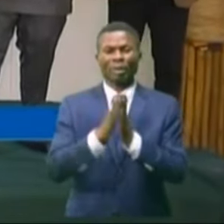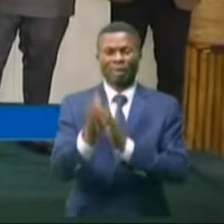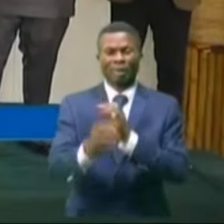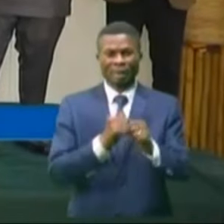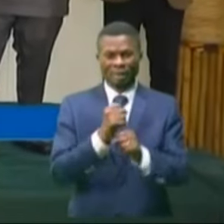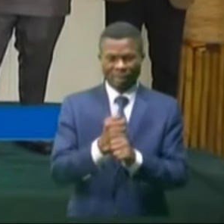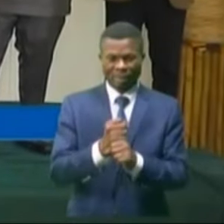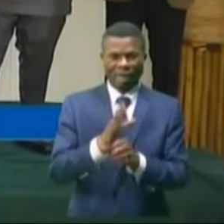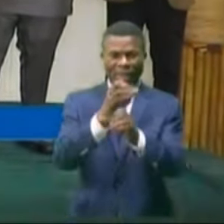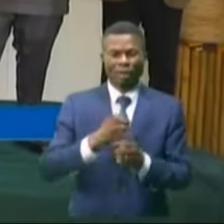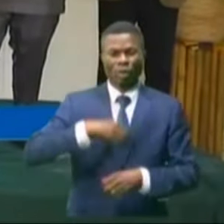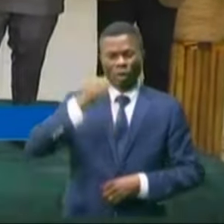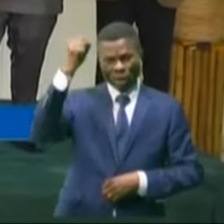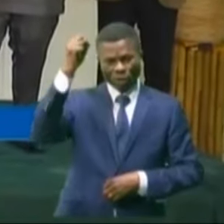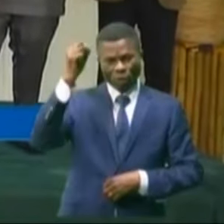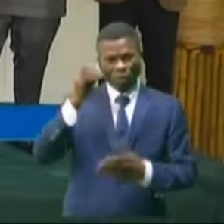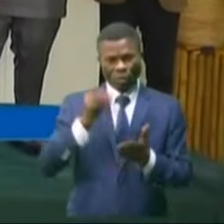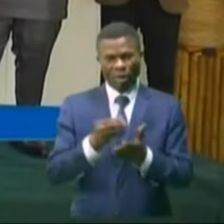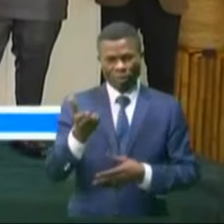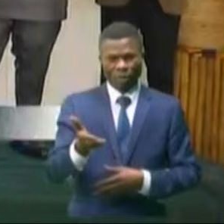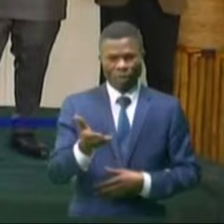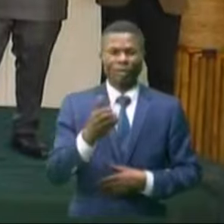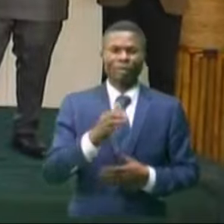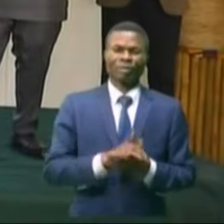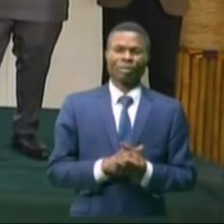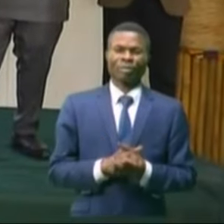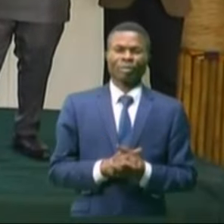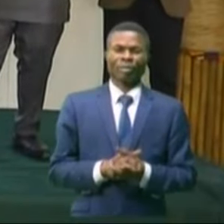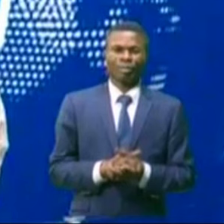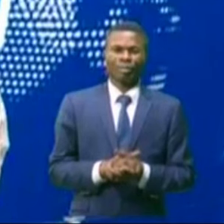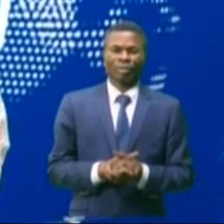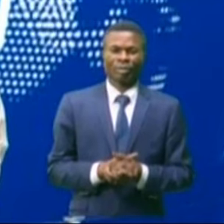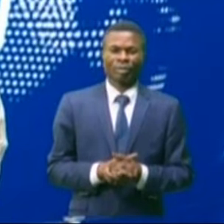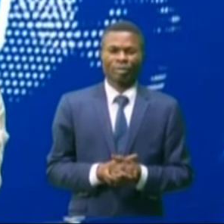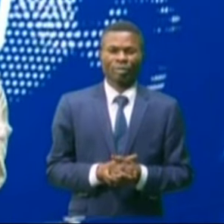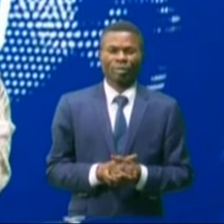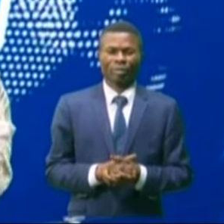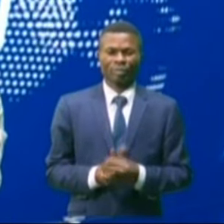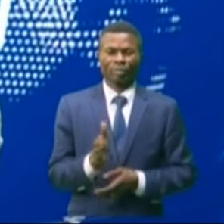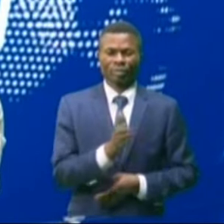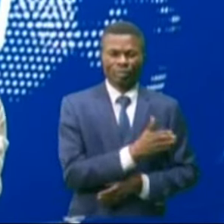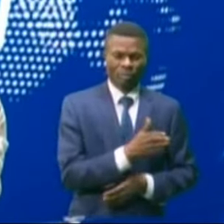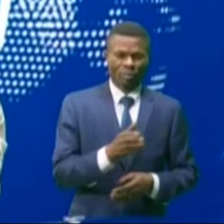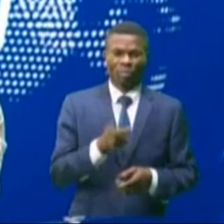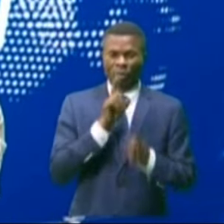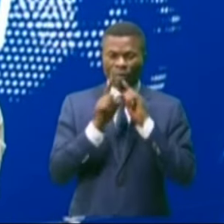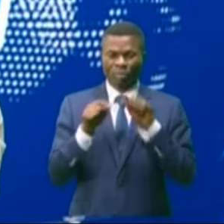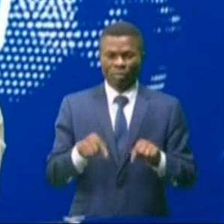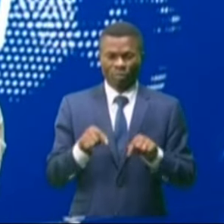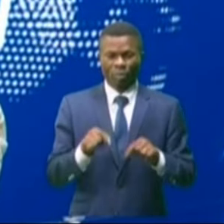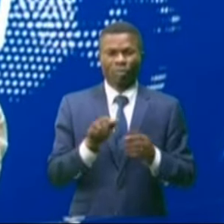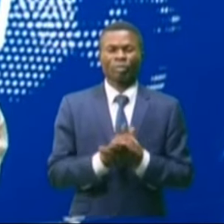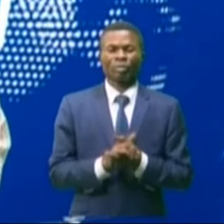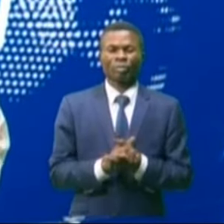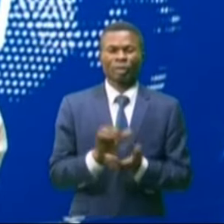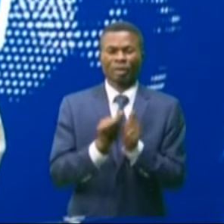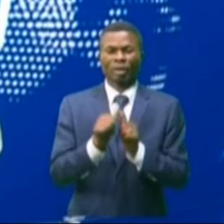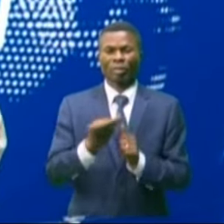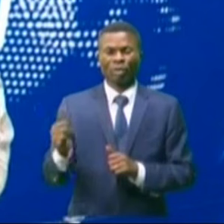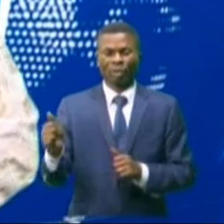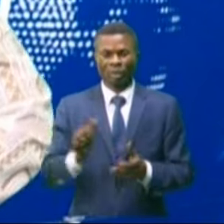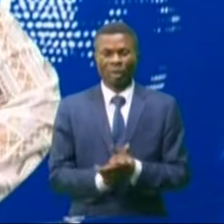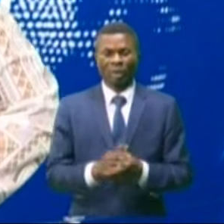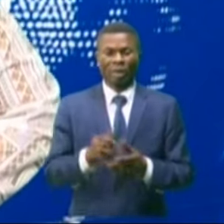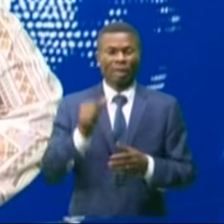la CAN 2023, dite CAN de l'hospitalité. Changeons carrément de chapitre. Il s'est